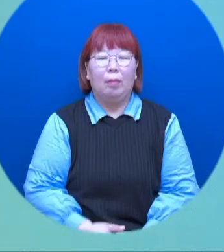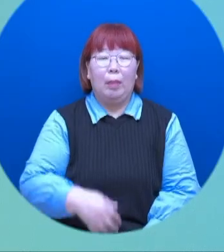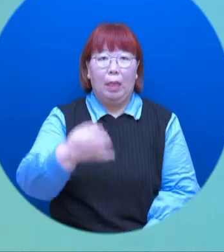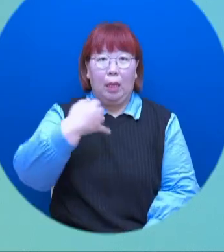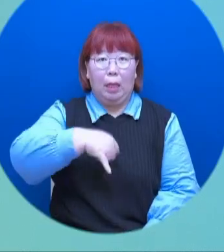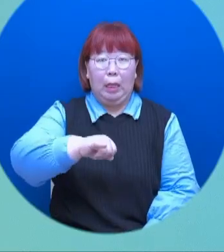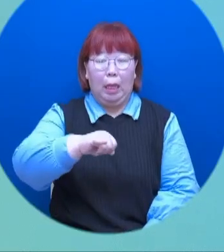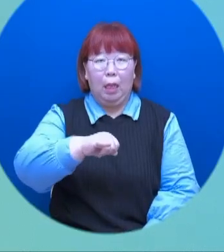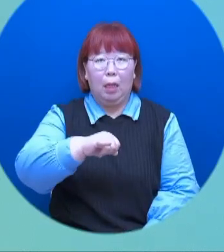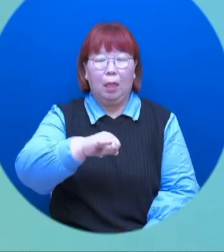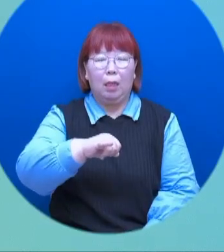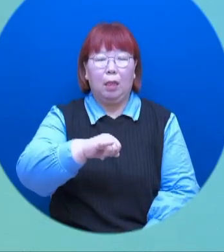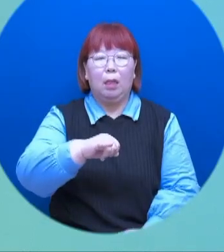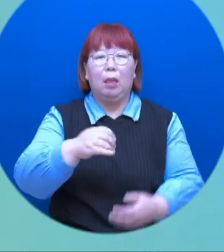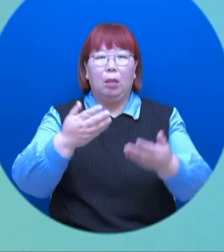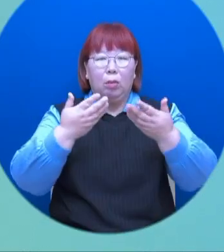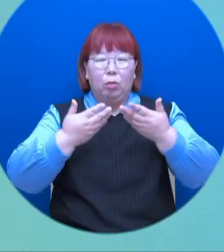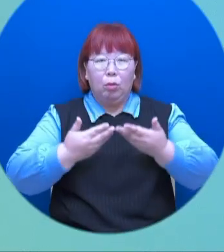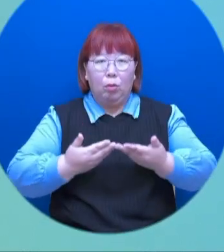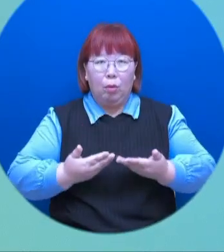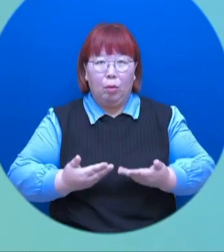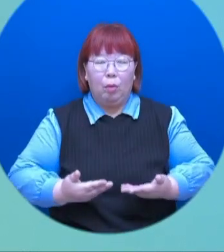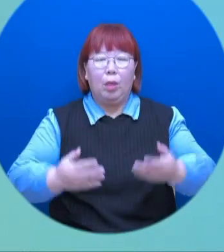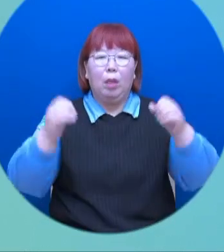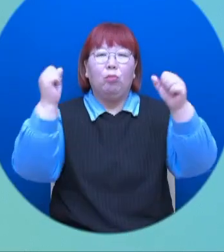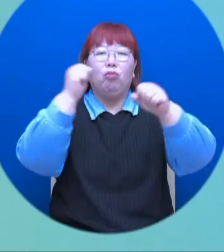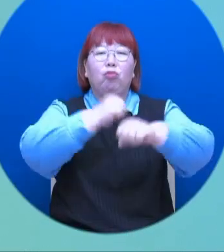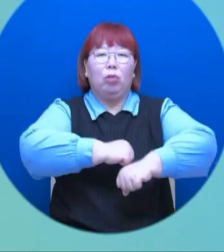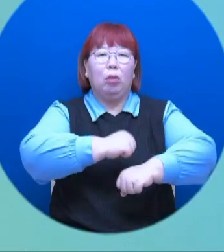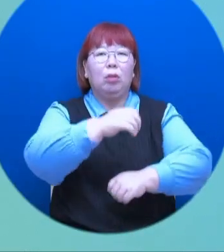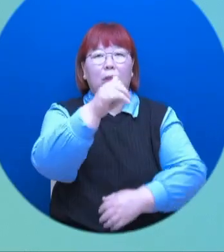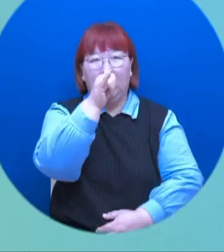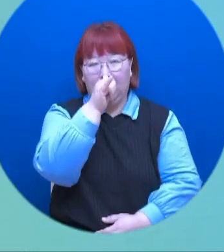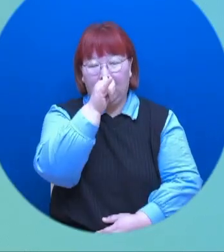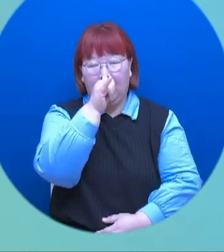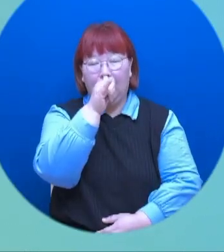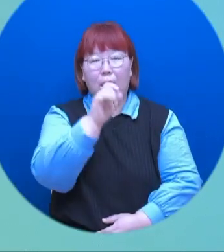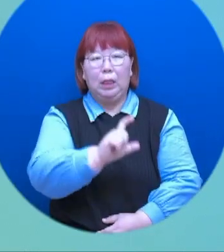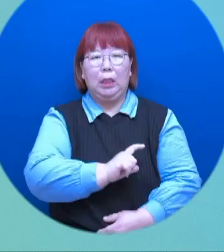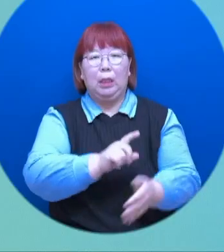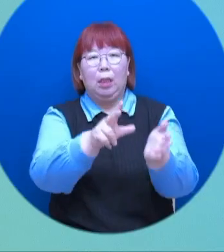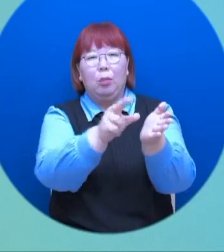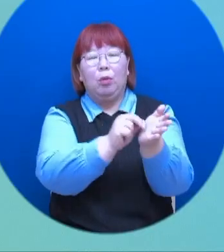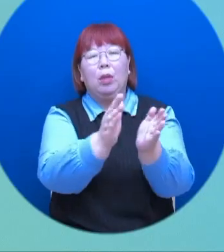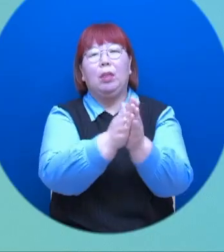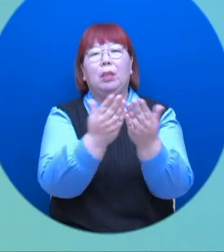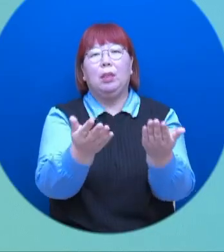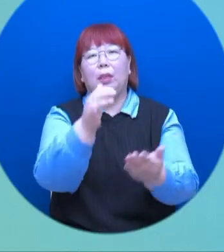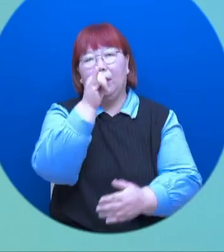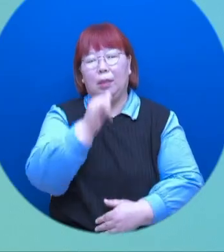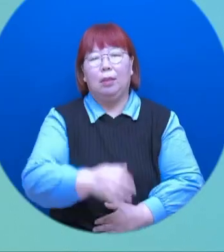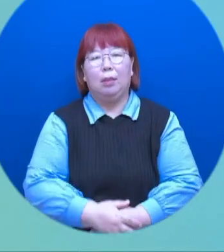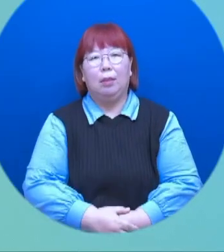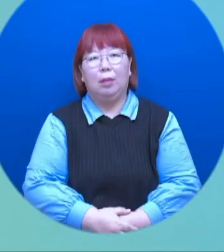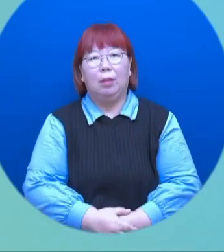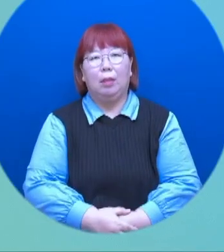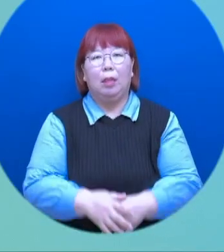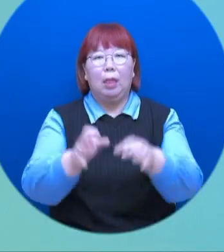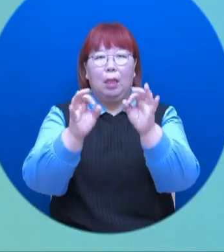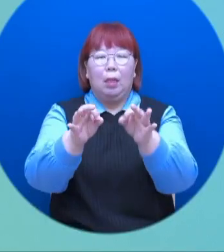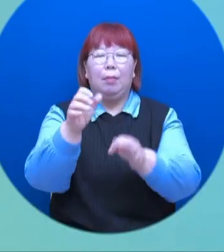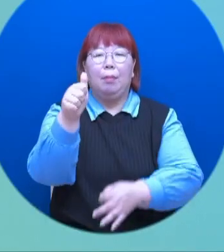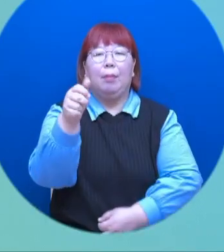딸이 조용히 무너져 있었다, 이런 제목의 책이 있습니다.